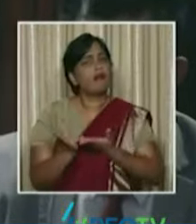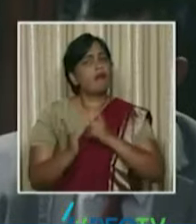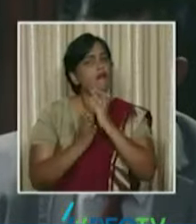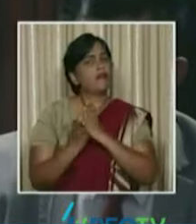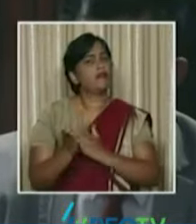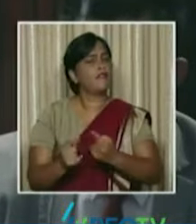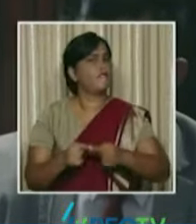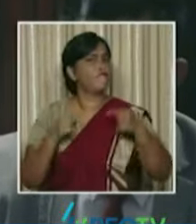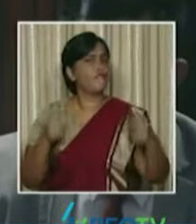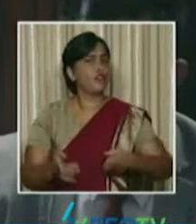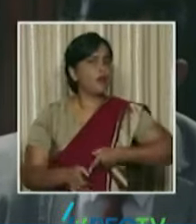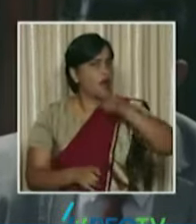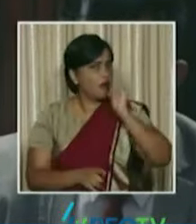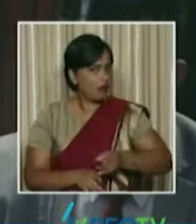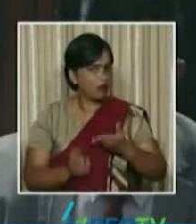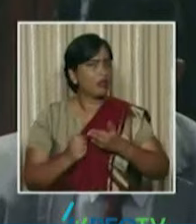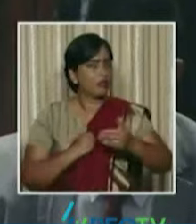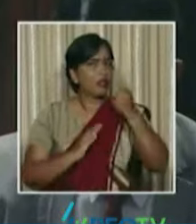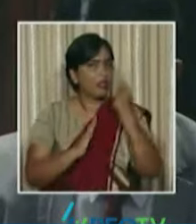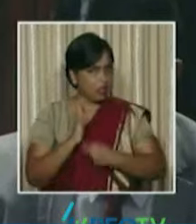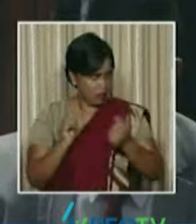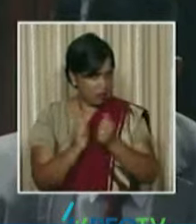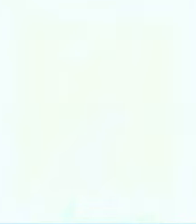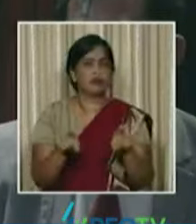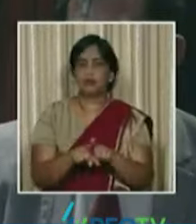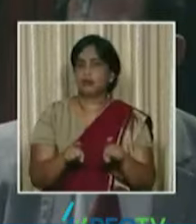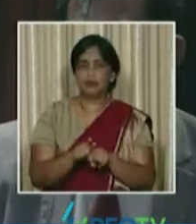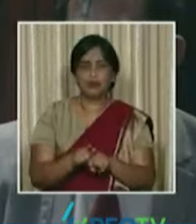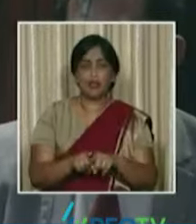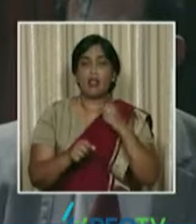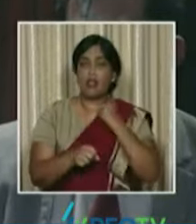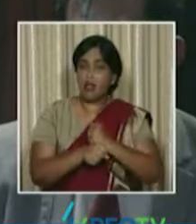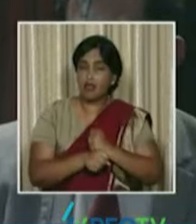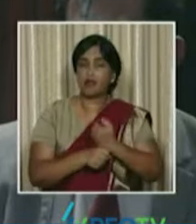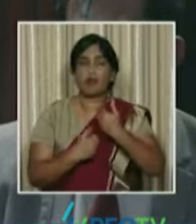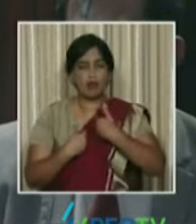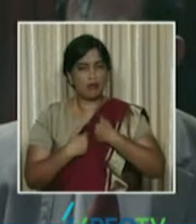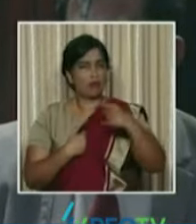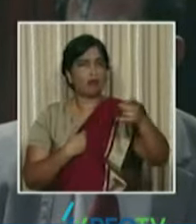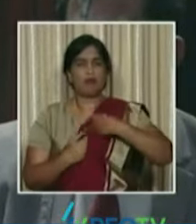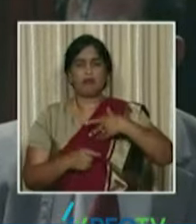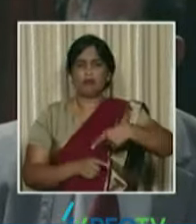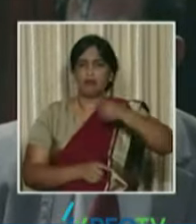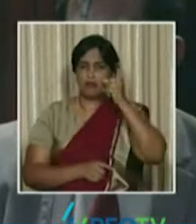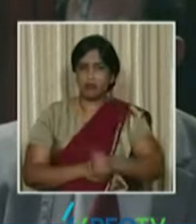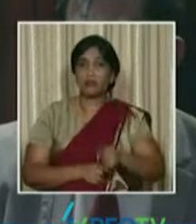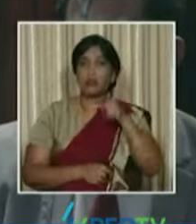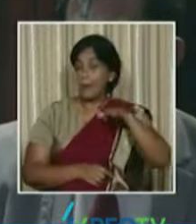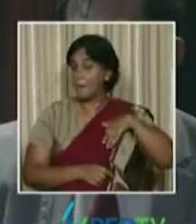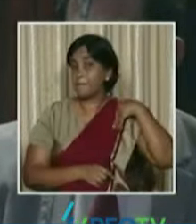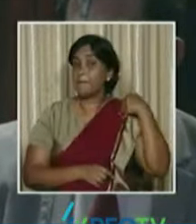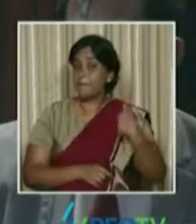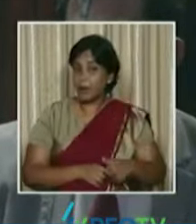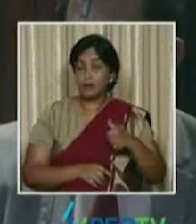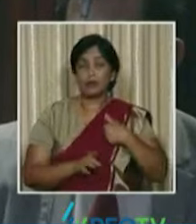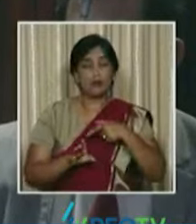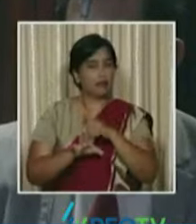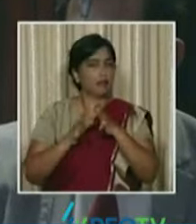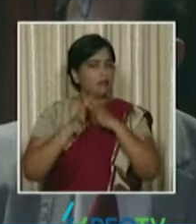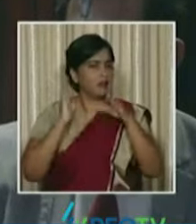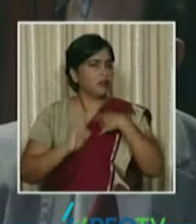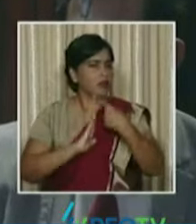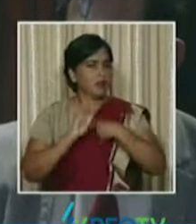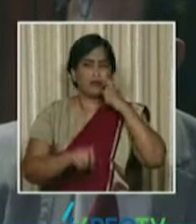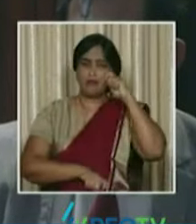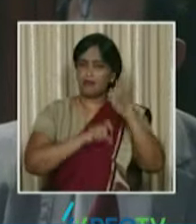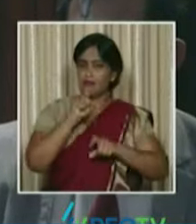ව්‍යවස්ථා විරෝධීව මේක සම්මත කරගන්නද නීතිපතිතුමත් කටයුතු කරන්න හැදුවේ? ආණ්ඩු පක්ෂයේ අපි අතර එකඟතාවයක් ඔබතුමාගේ මූලිකත්වයෙන් මීට වඩා රටේ